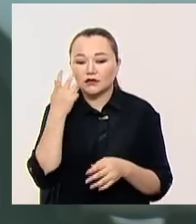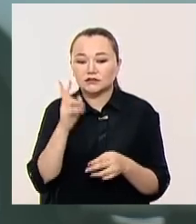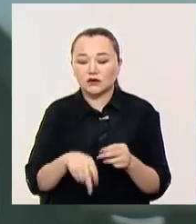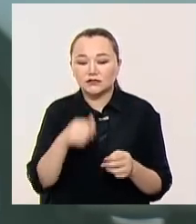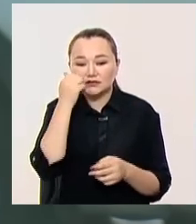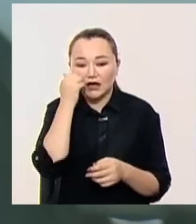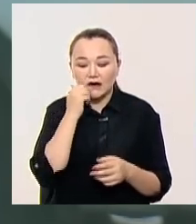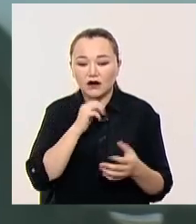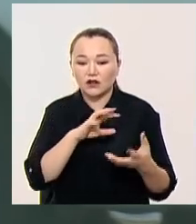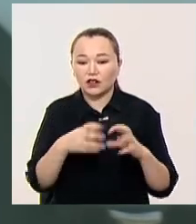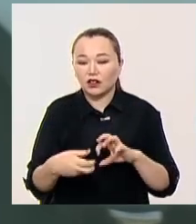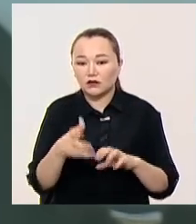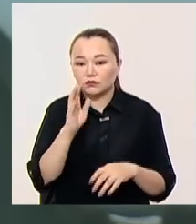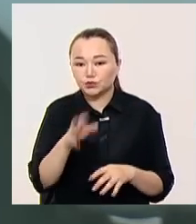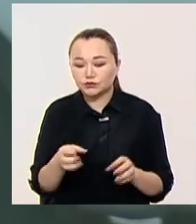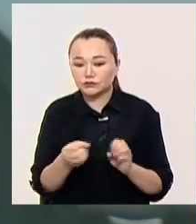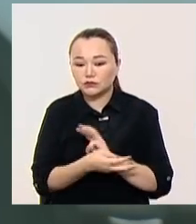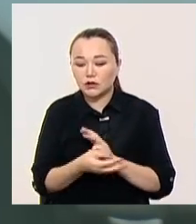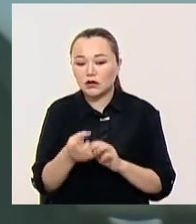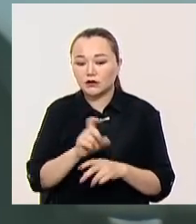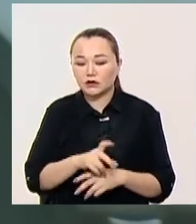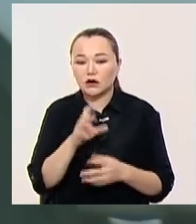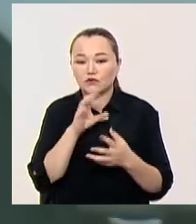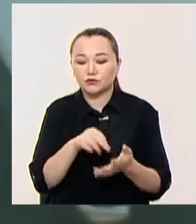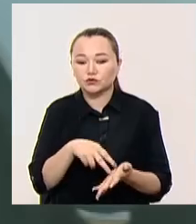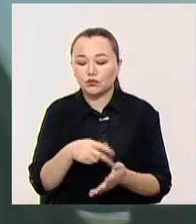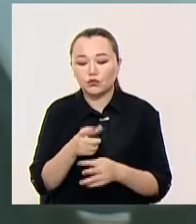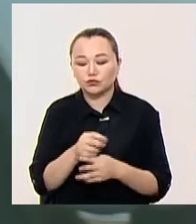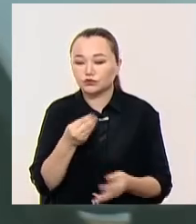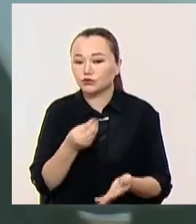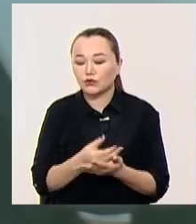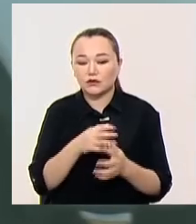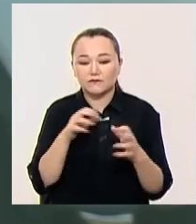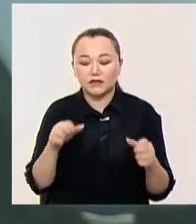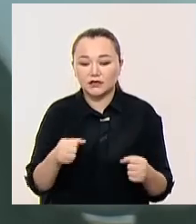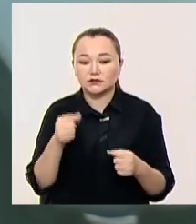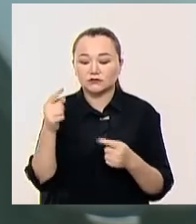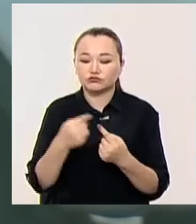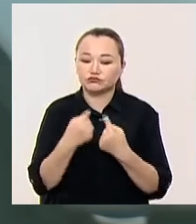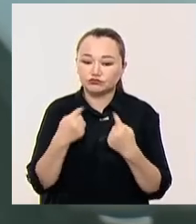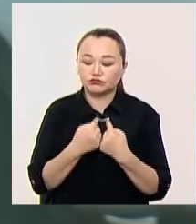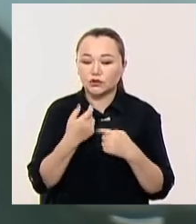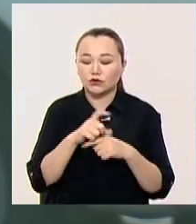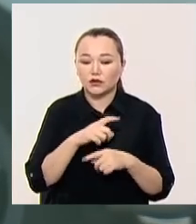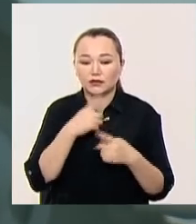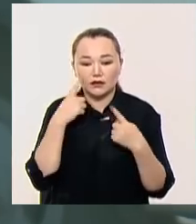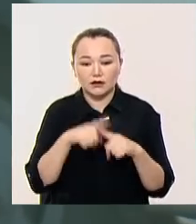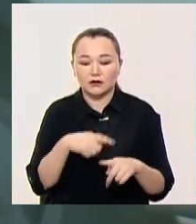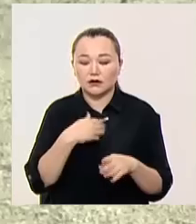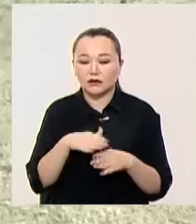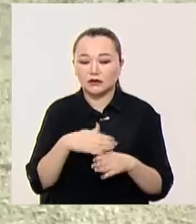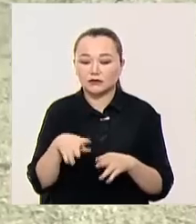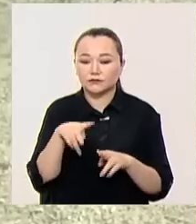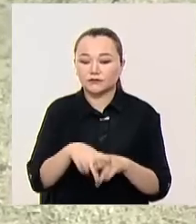құсқы темір терсекке айналады. Автобустардың бағасы да өте қымбат. Биліктің үгіттеуімен бізге осы техниканы несиеге